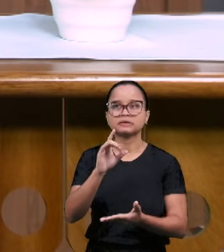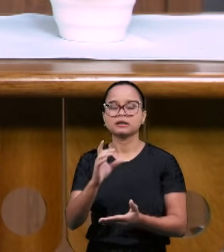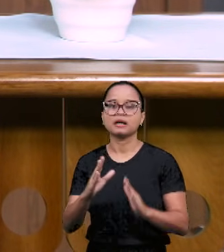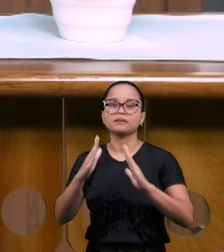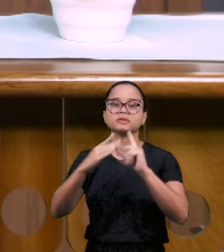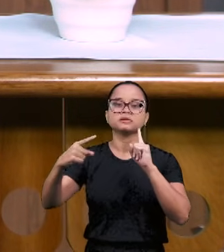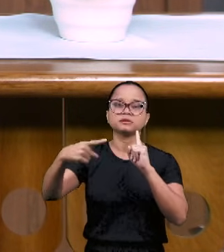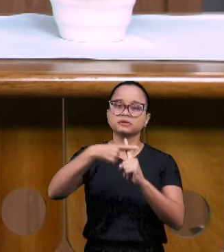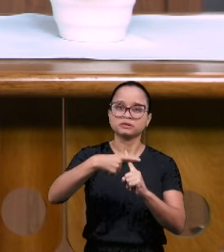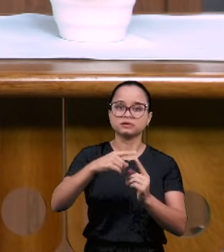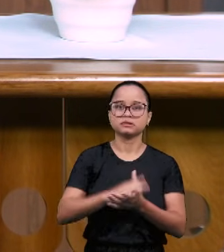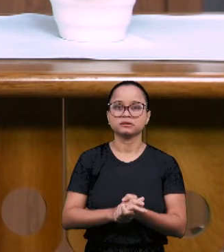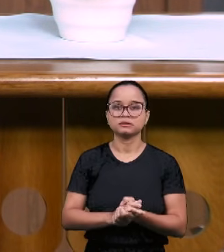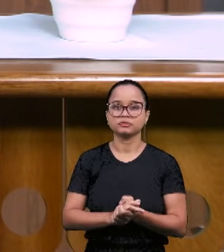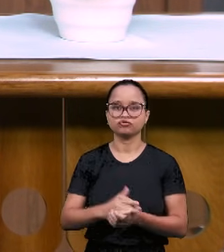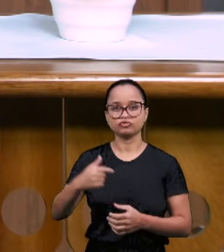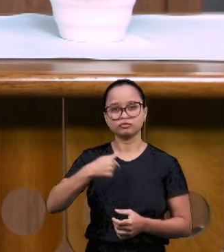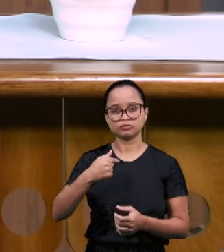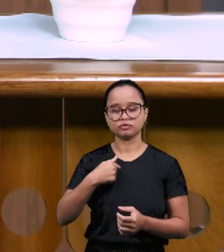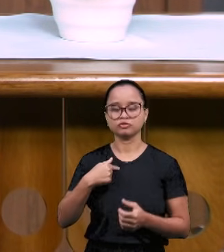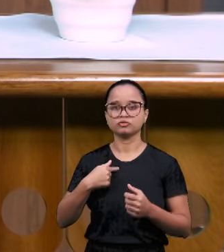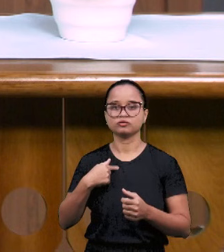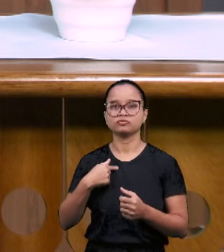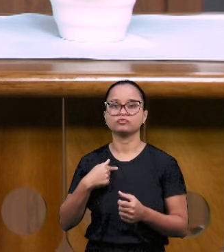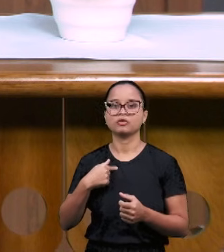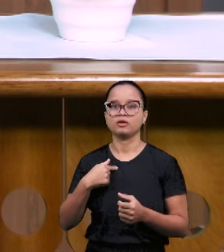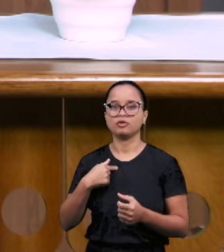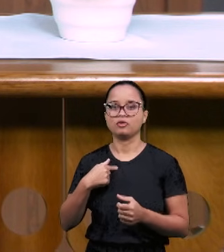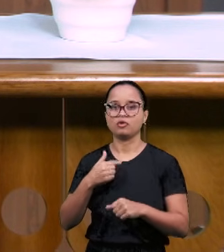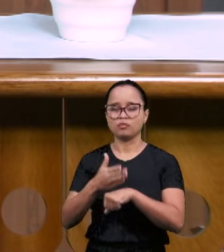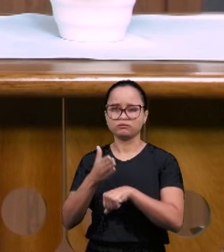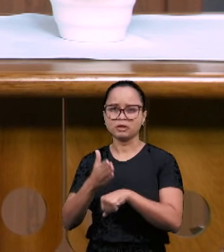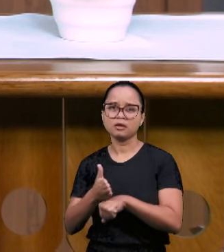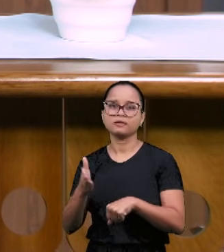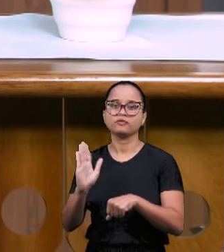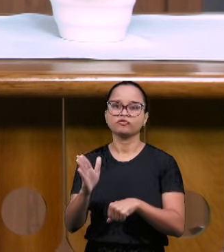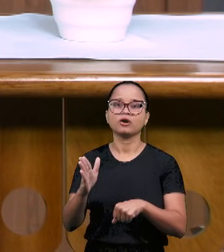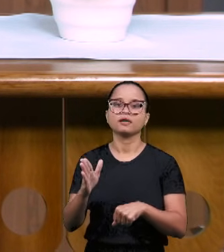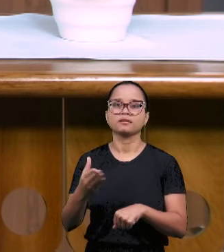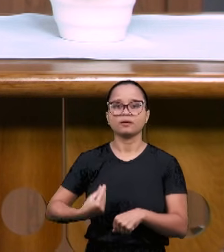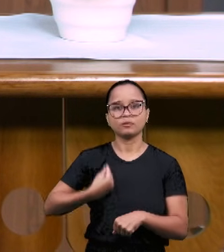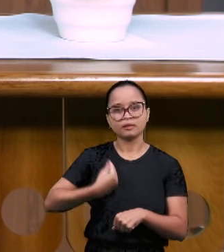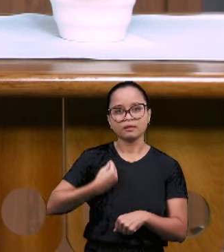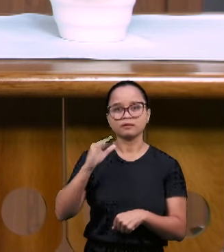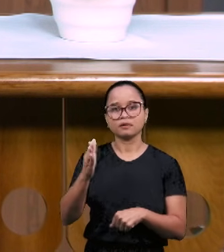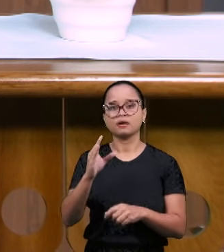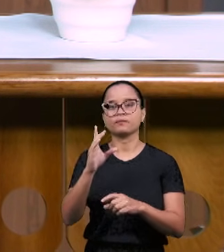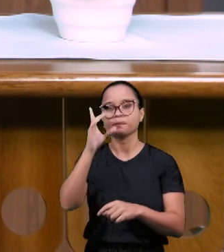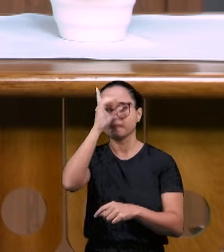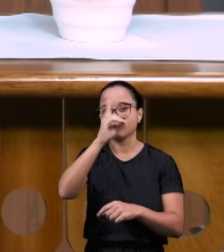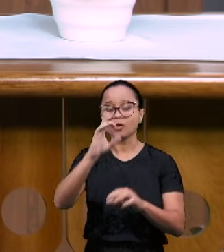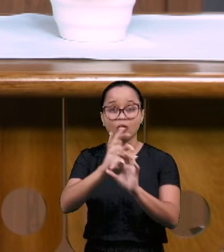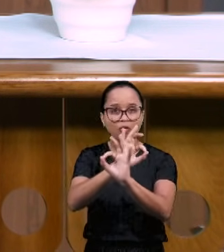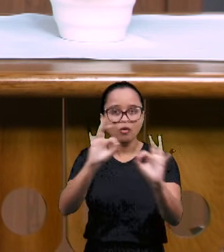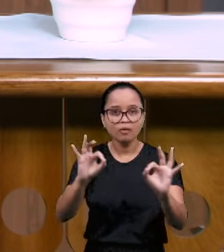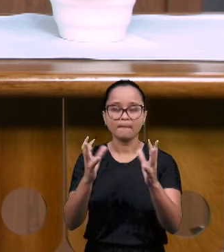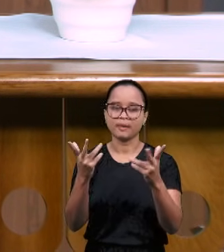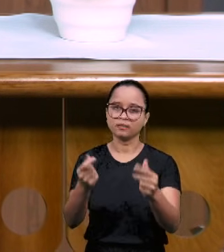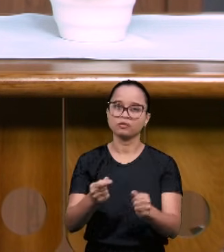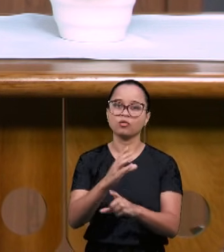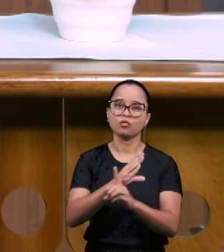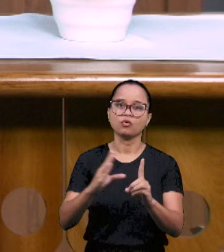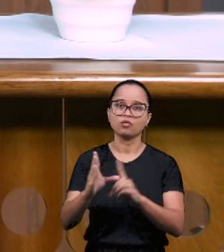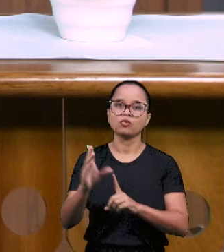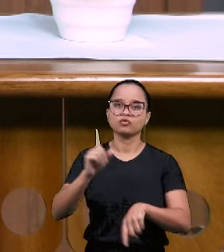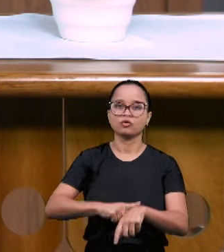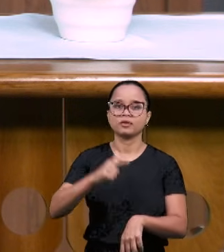mais l'église où je réunis fonctionne déjà. Je vais à l'église dimanche, c'est très bien. Vous allez au